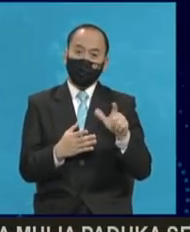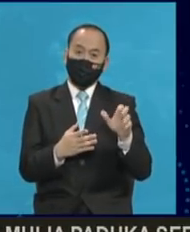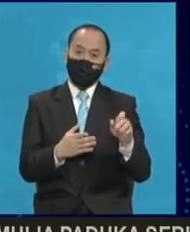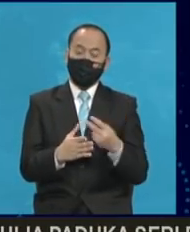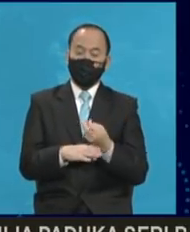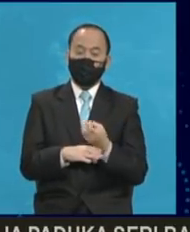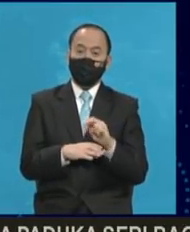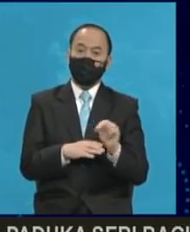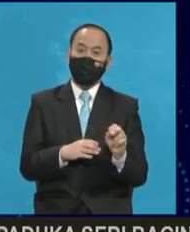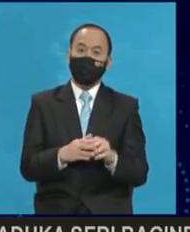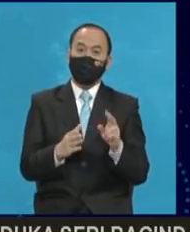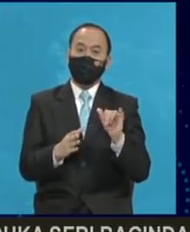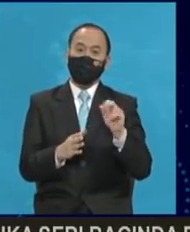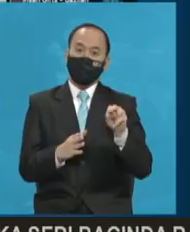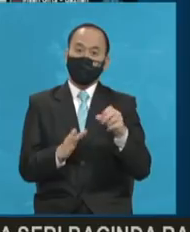inovatif